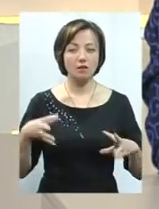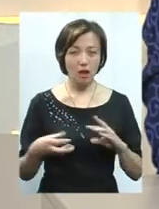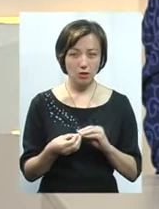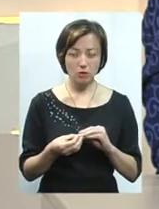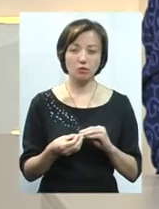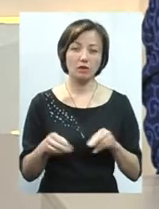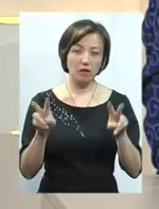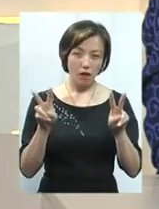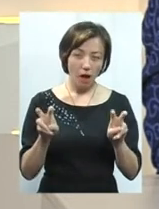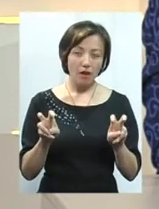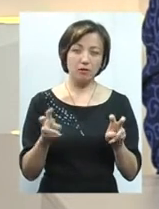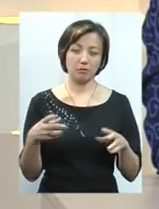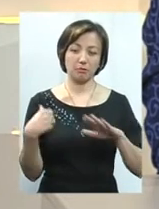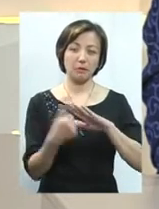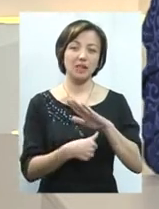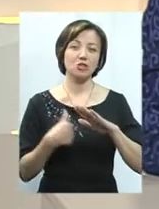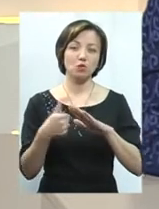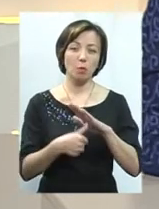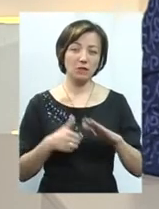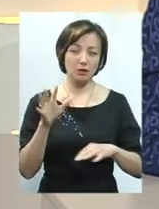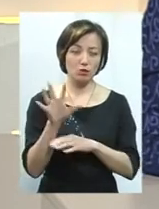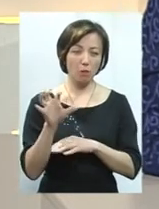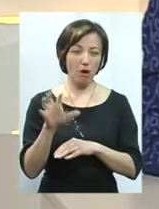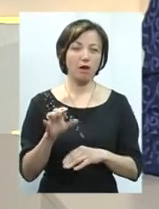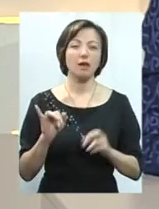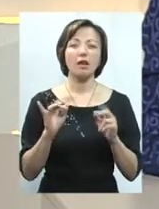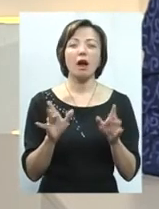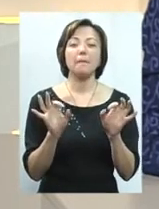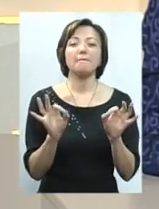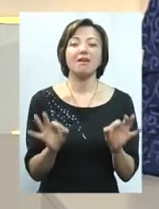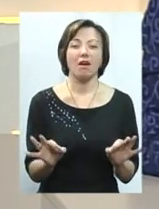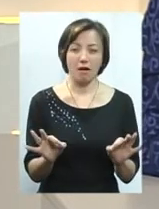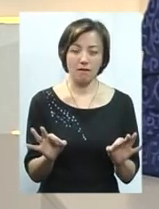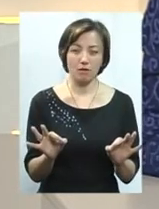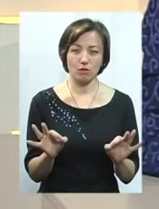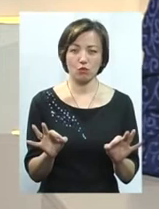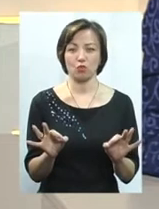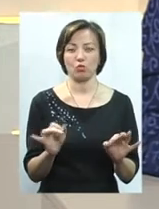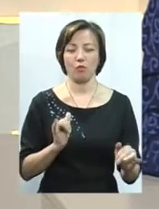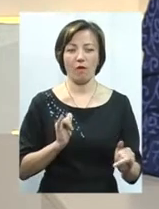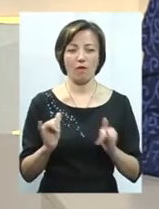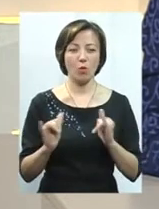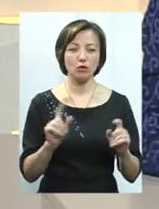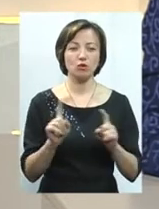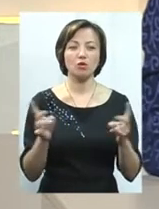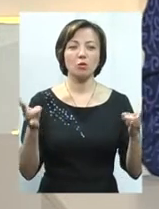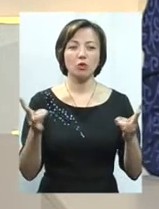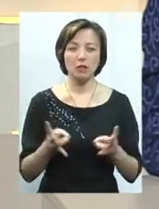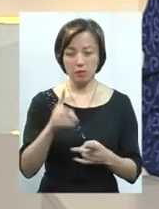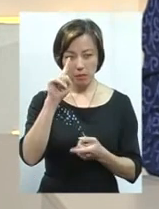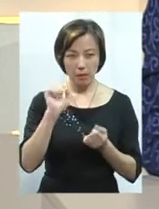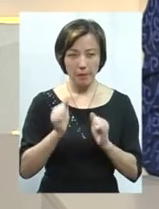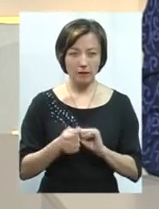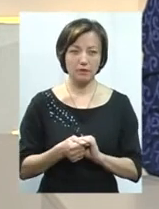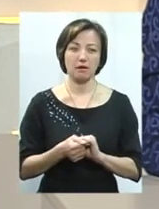те явище бездомних псів. Як правильно поводитися, що необхідно